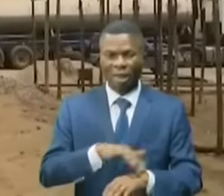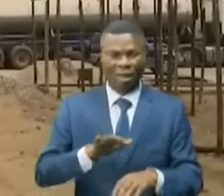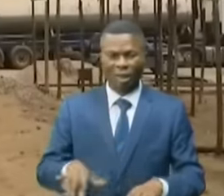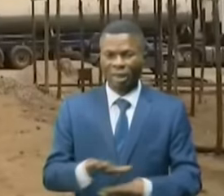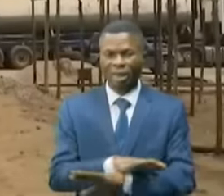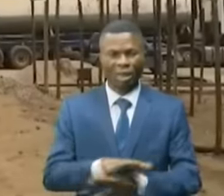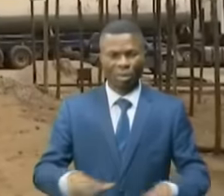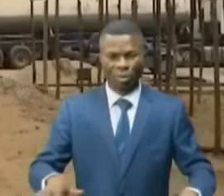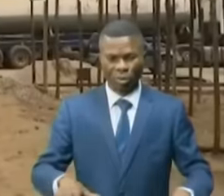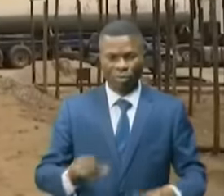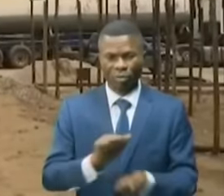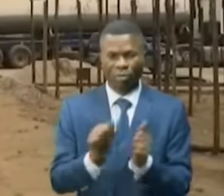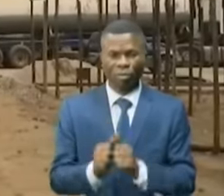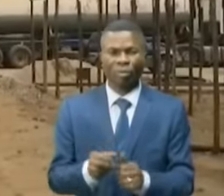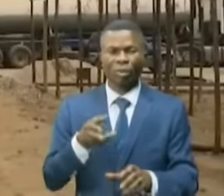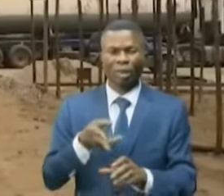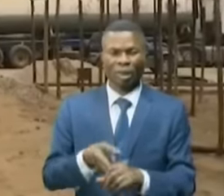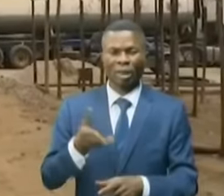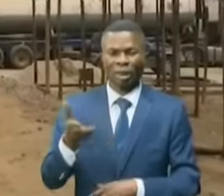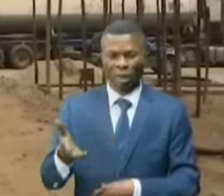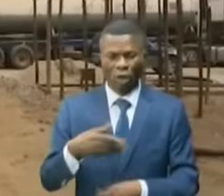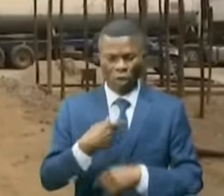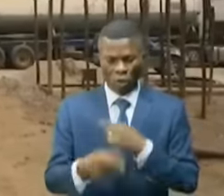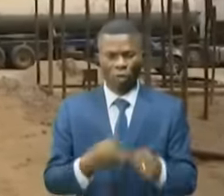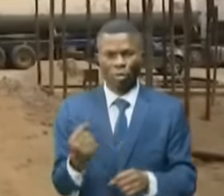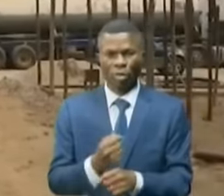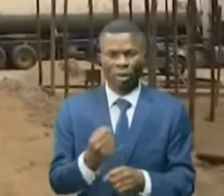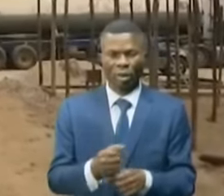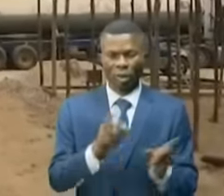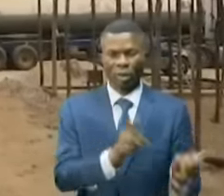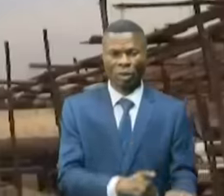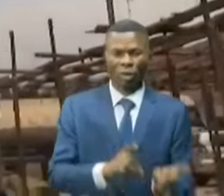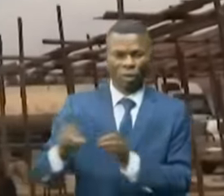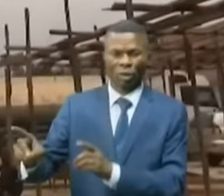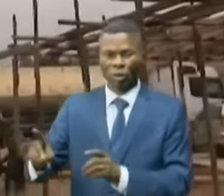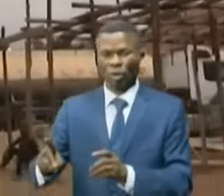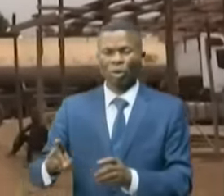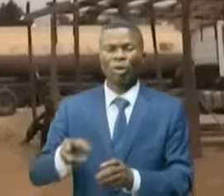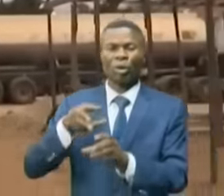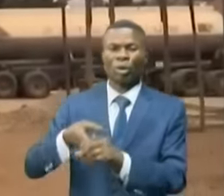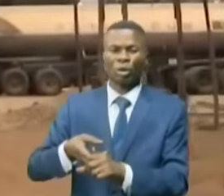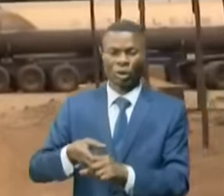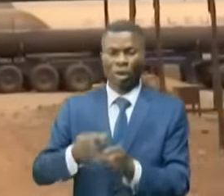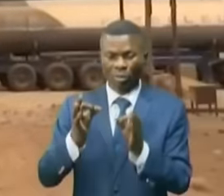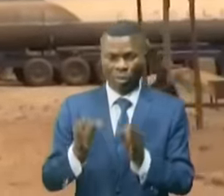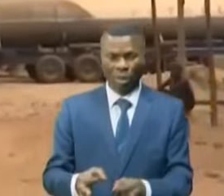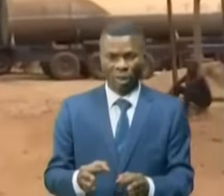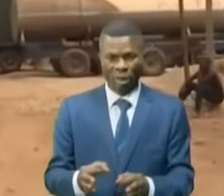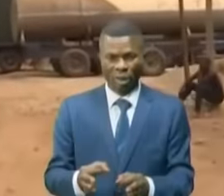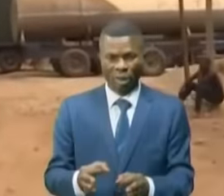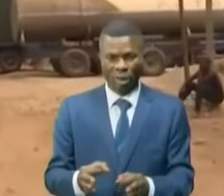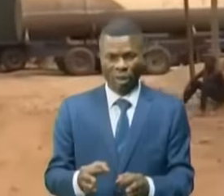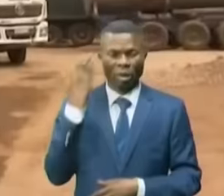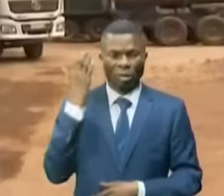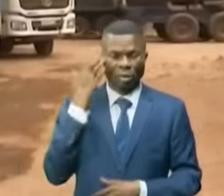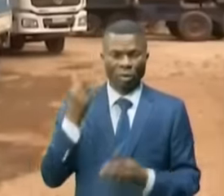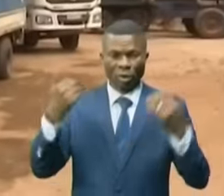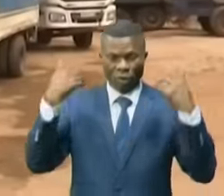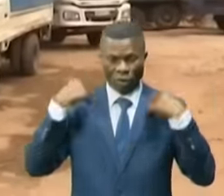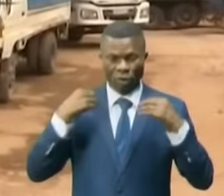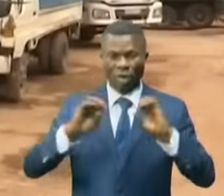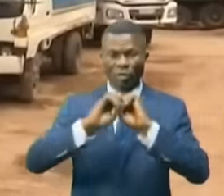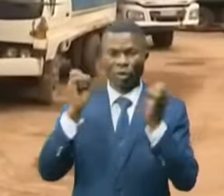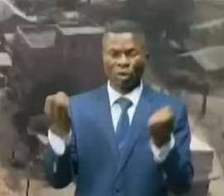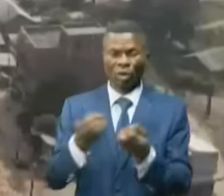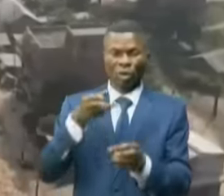de carburant d'hélice est à pied d'œuvre pour délocaliser les installations. Monsieur Pierrot Moutoula, gérant de la dite